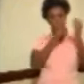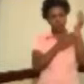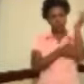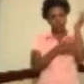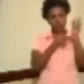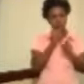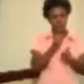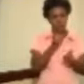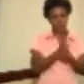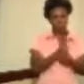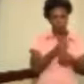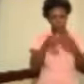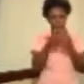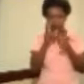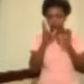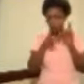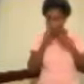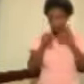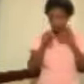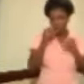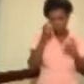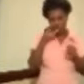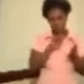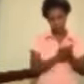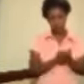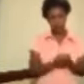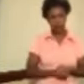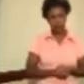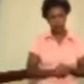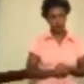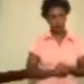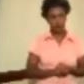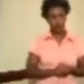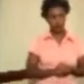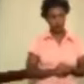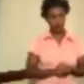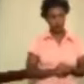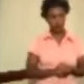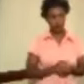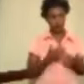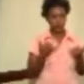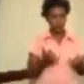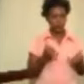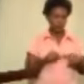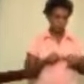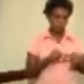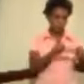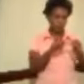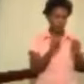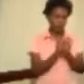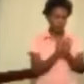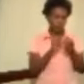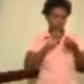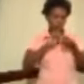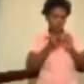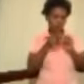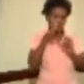pour l'aller, on va réévaluer. On va réévaluer. Bien, nous pourrons continuer dans thème 3, me rappeler qui